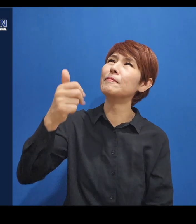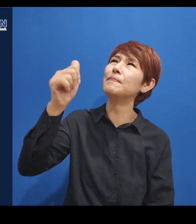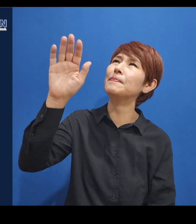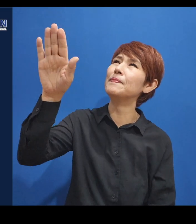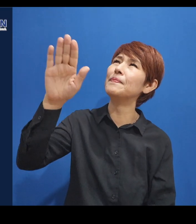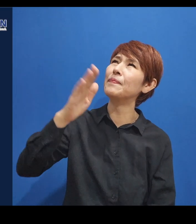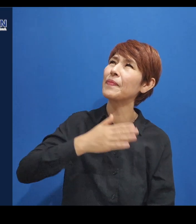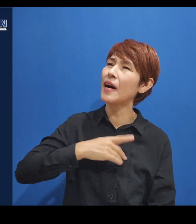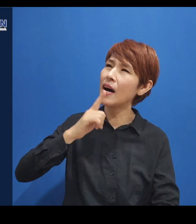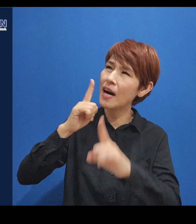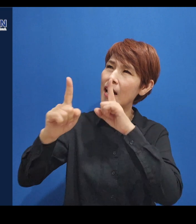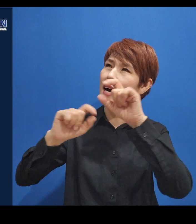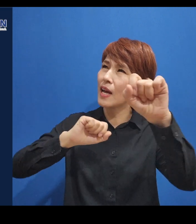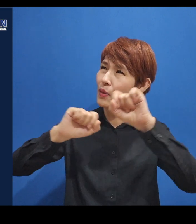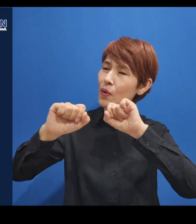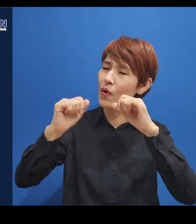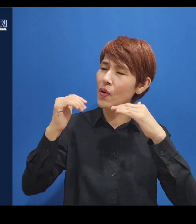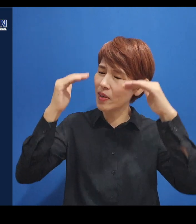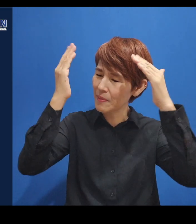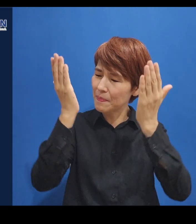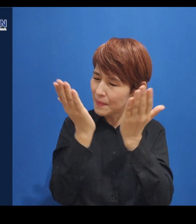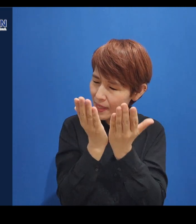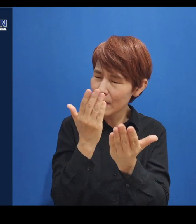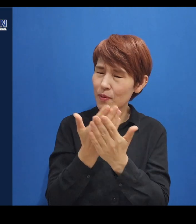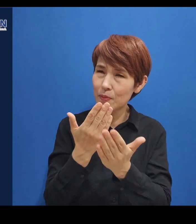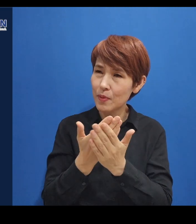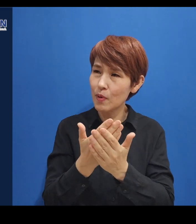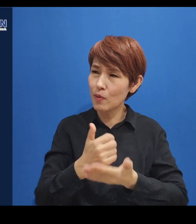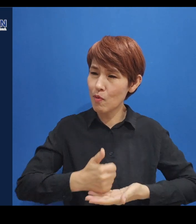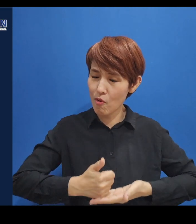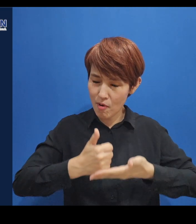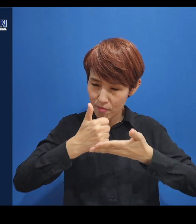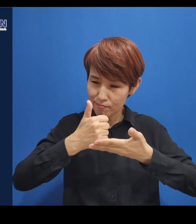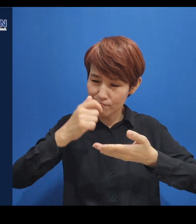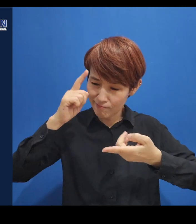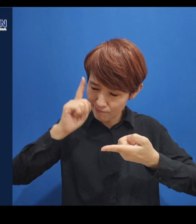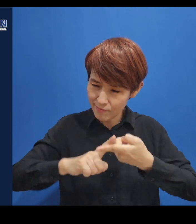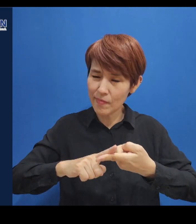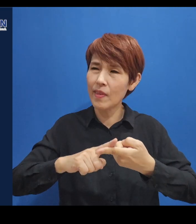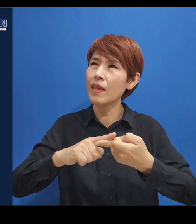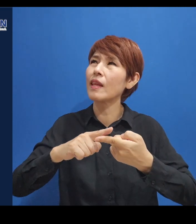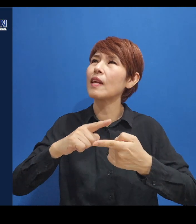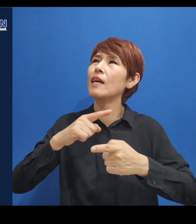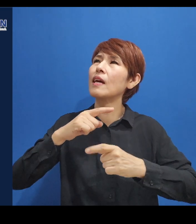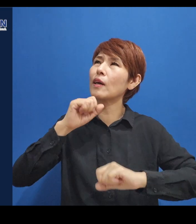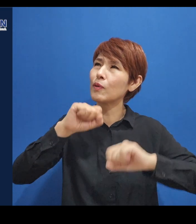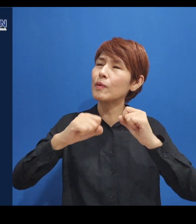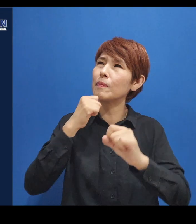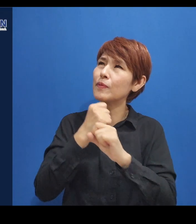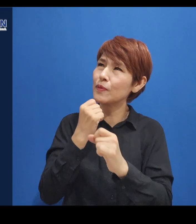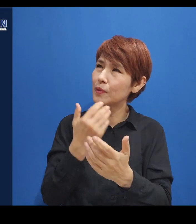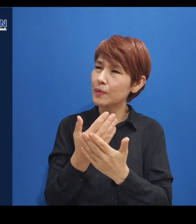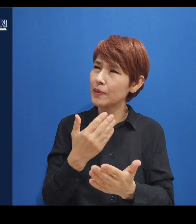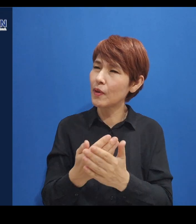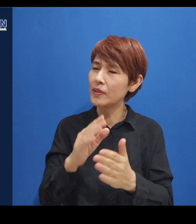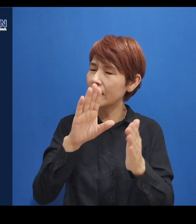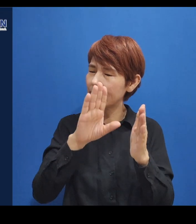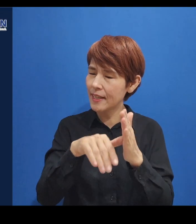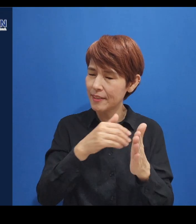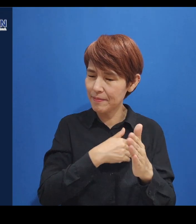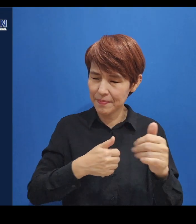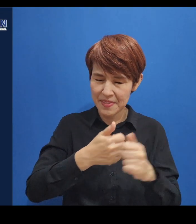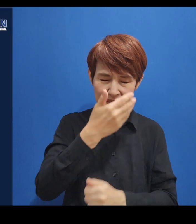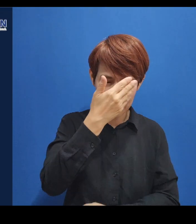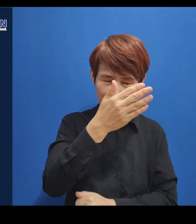주여, 나의 언행이 어른답게 하옵소서. 존경받을 만하게 하옵소서. 그 어떤 순간에도 넉넉히 이기게